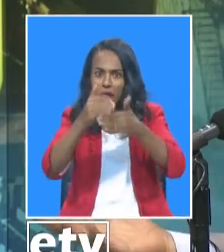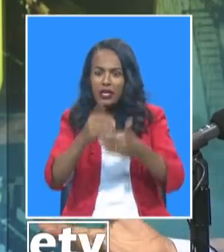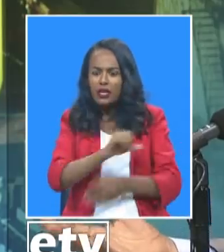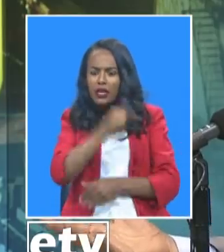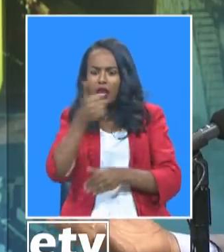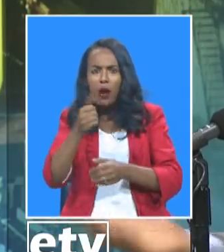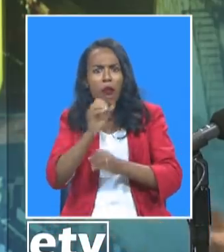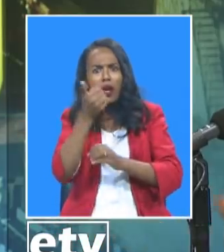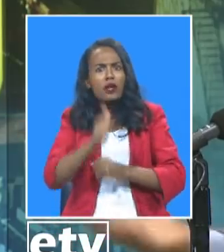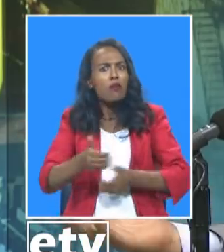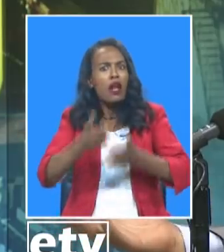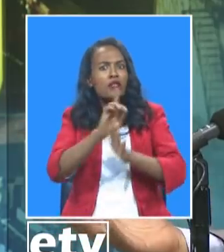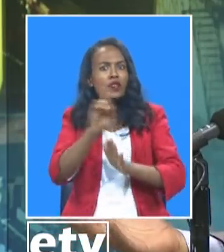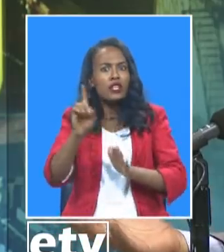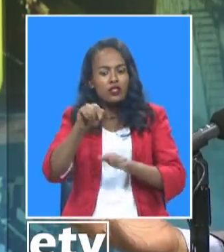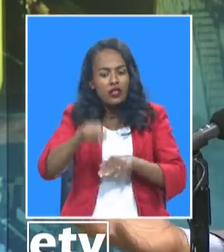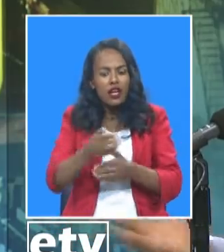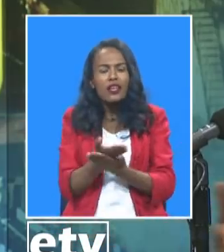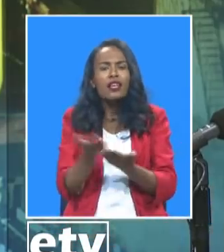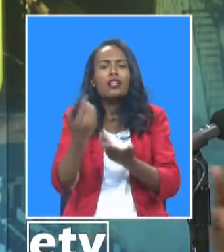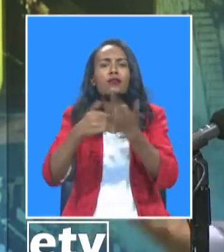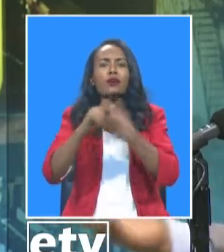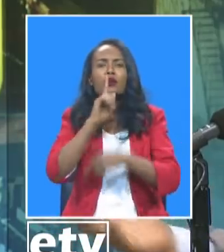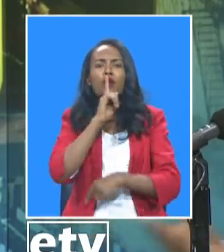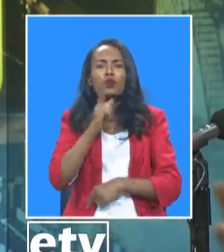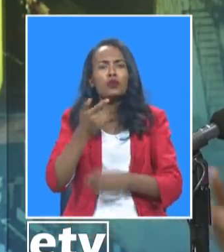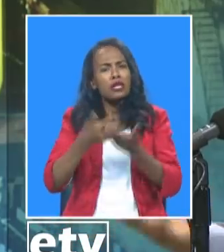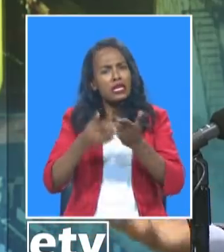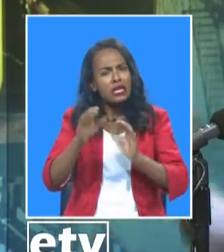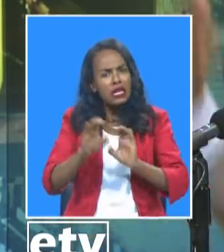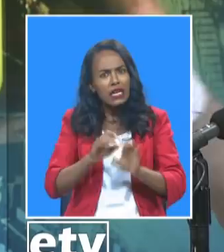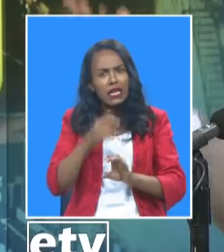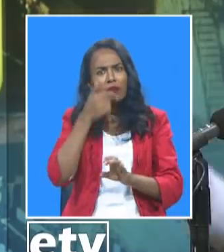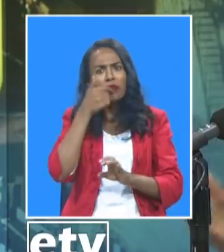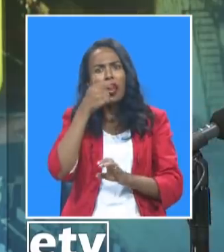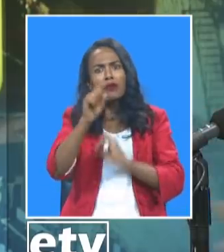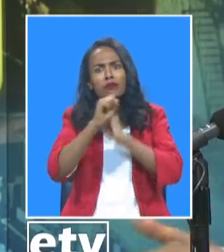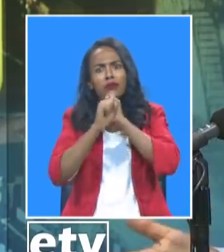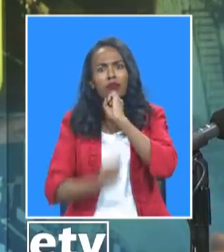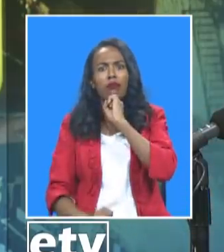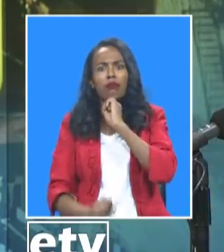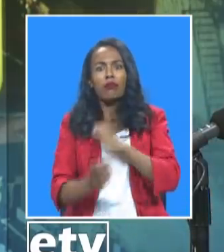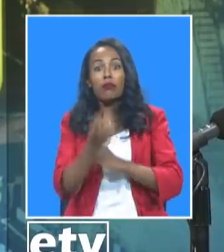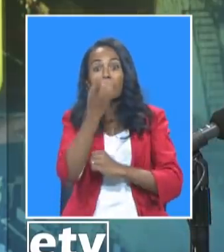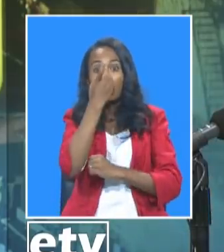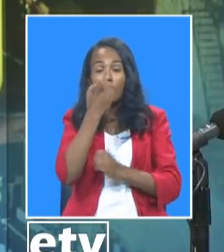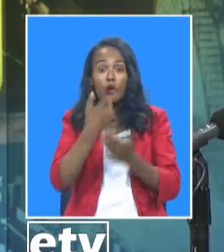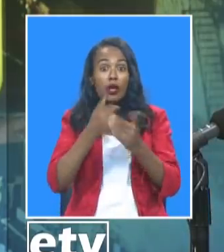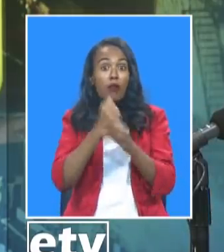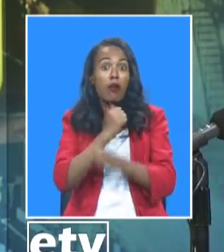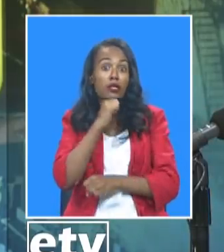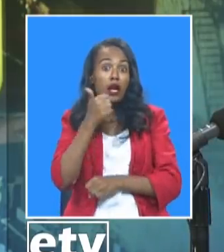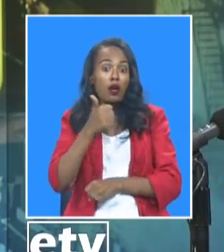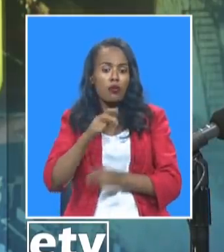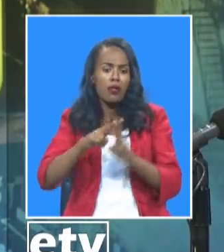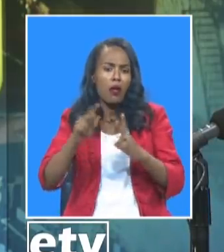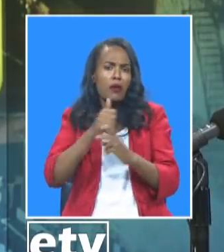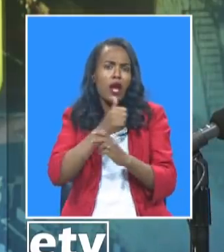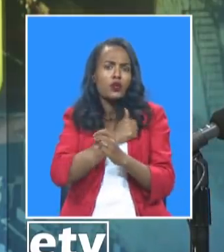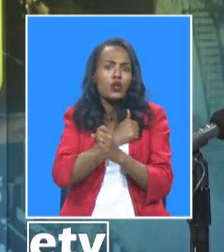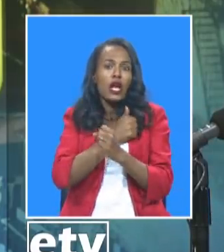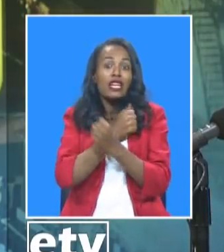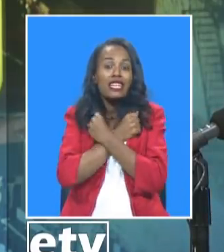ማለም አላስፈቀደችም። ዛሬ ከየት መጥቶ ነው ታዲያ እንደዚህ ይደረግልኝ ምናምን የሚለው የማይሰራ ነው ይሄ። በጣም ራስ ወዳድነት